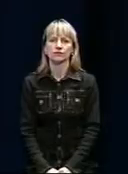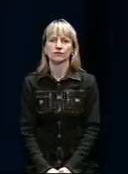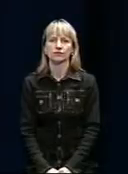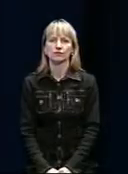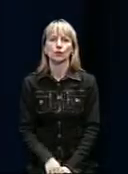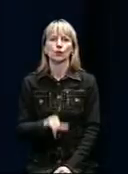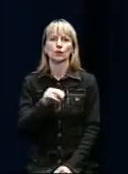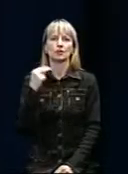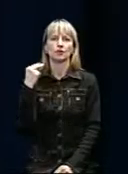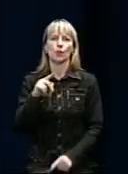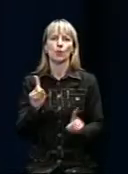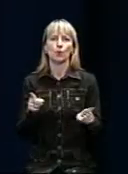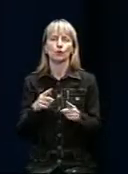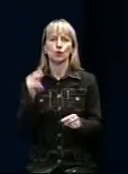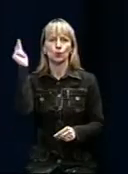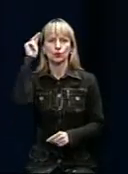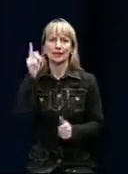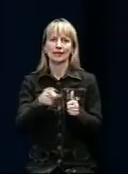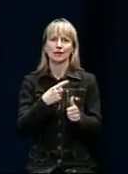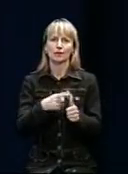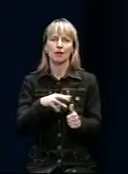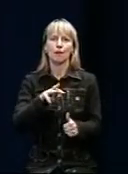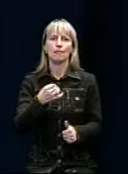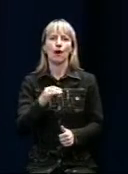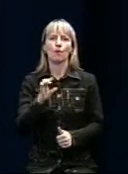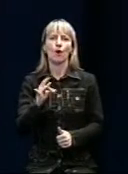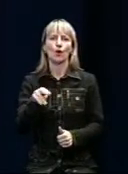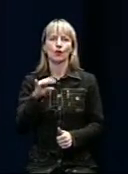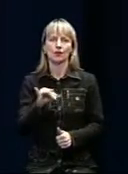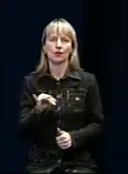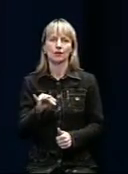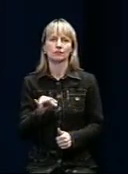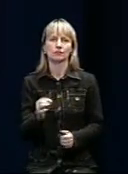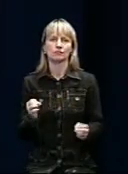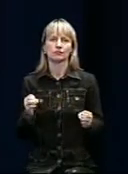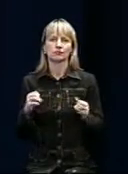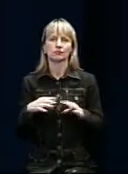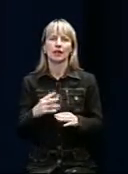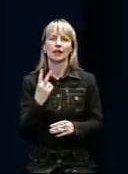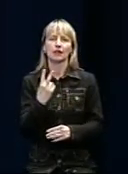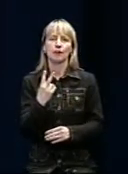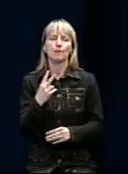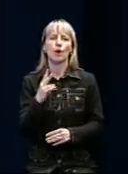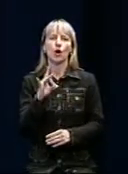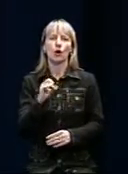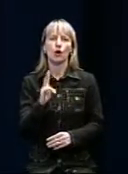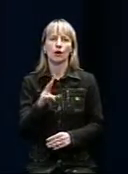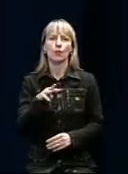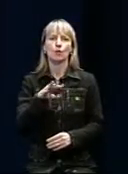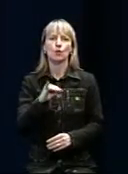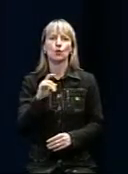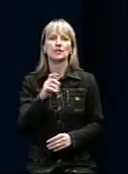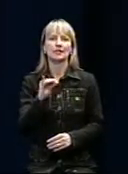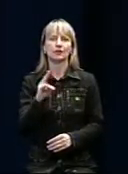У Запорізькому музичному училищі імені Платона Майбороди зійшлися в батлі мюзикл та рок. Музичні